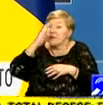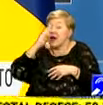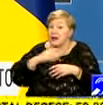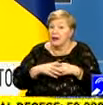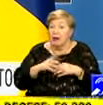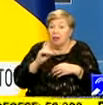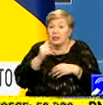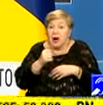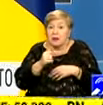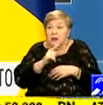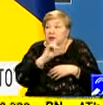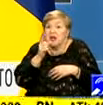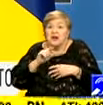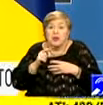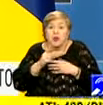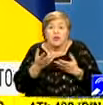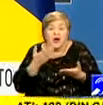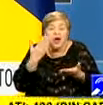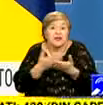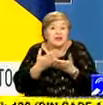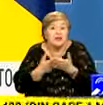neprovocată și nejustificată.